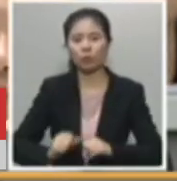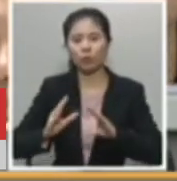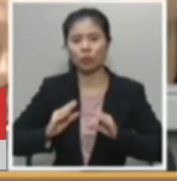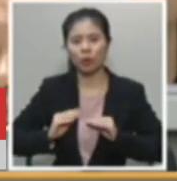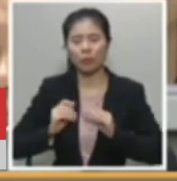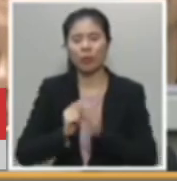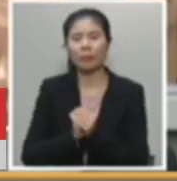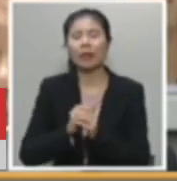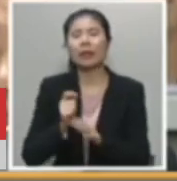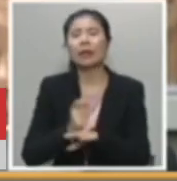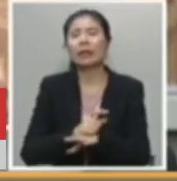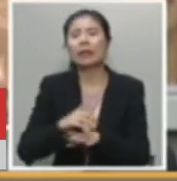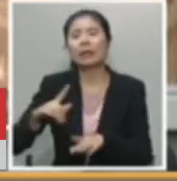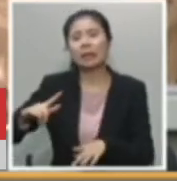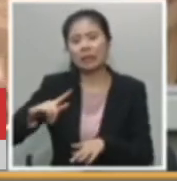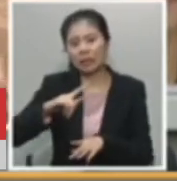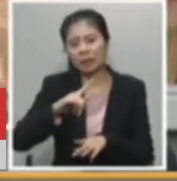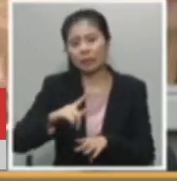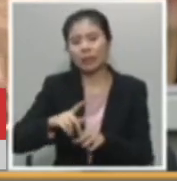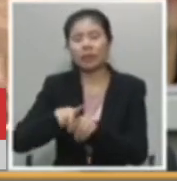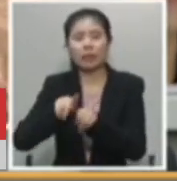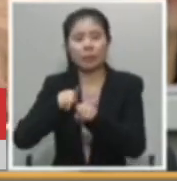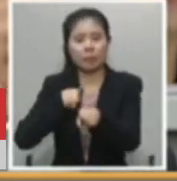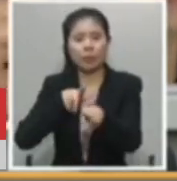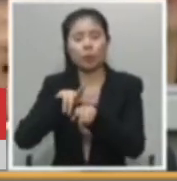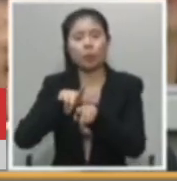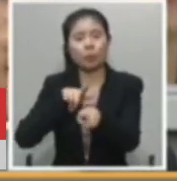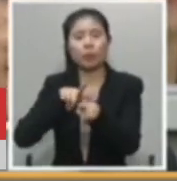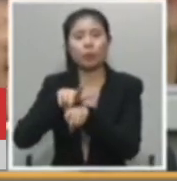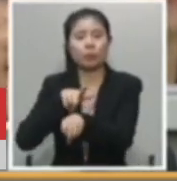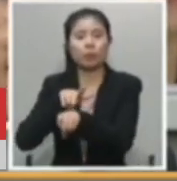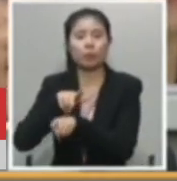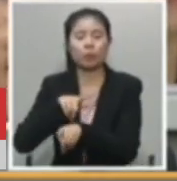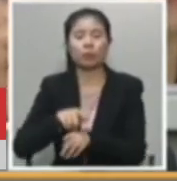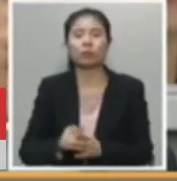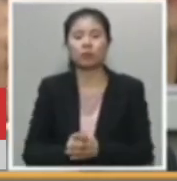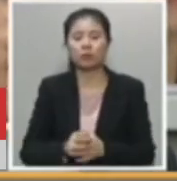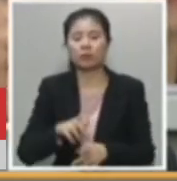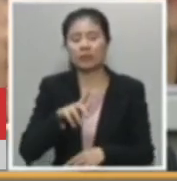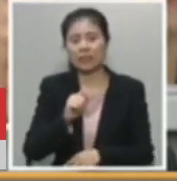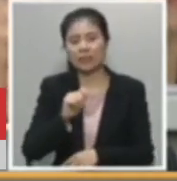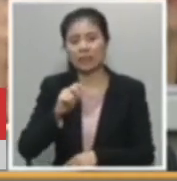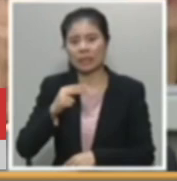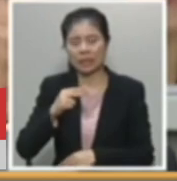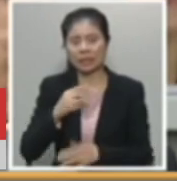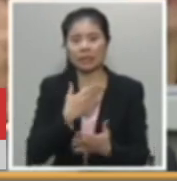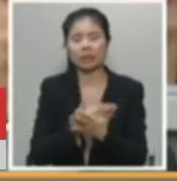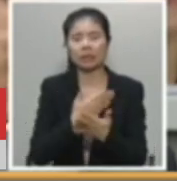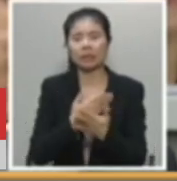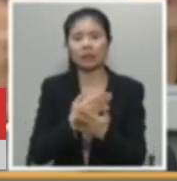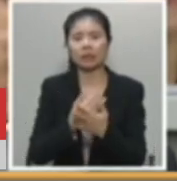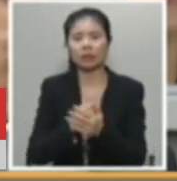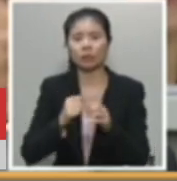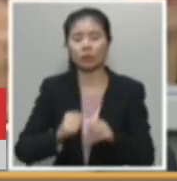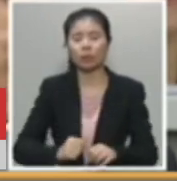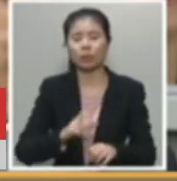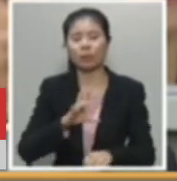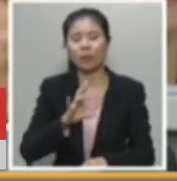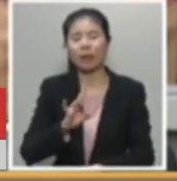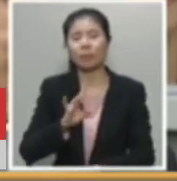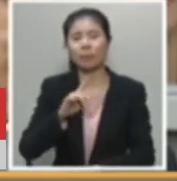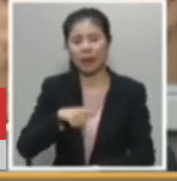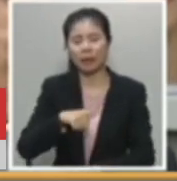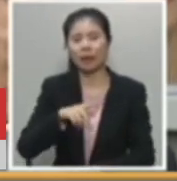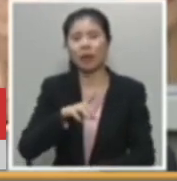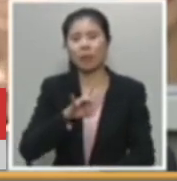ขับไล่รุ่น T-50TH จากเกาหลีอีก8ลำวงเงิน 8,800 ล้านบาทท่านประธาน